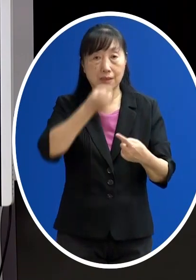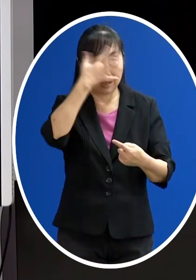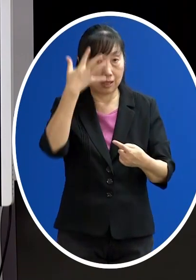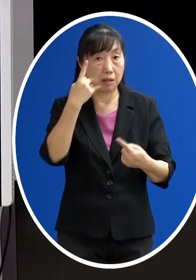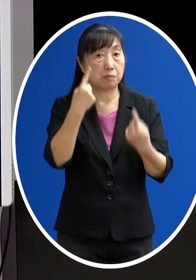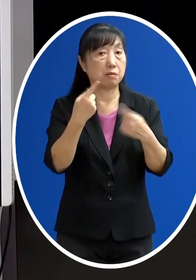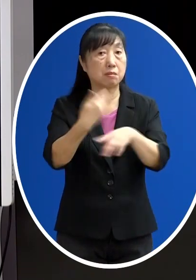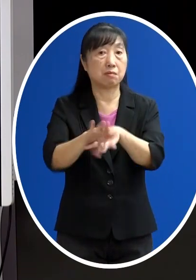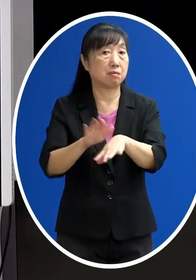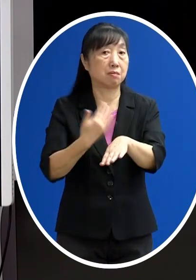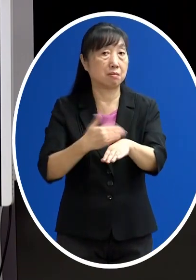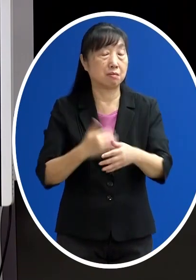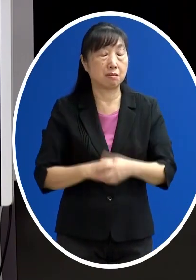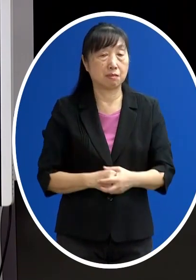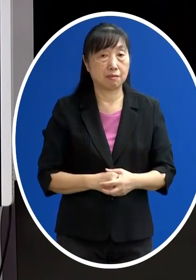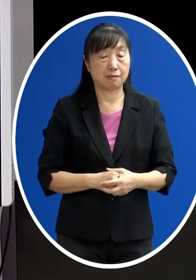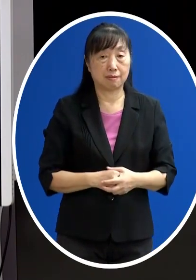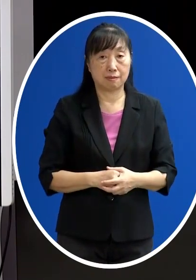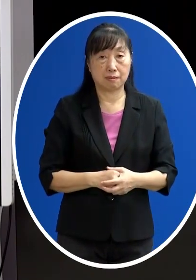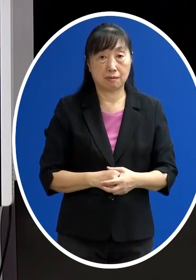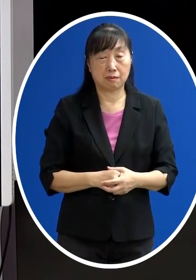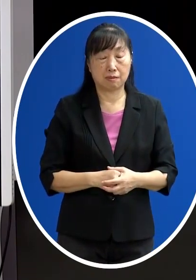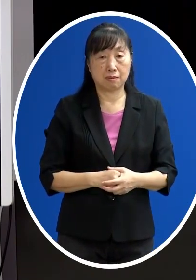不太有死亡的问题，那在